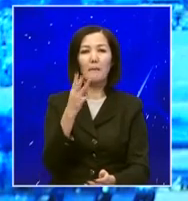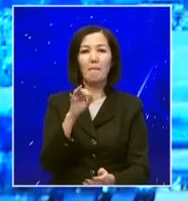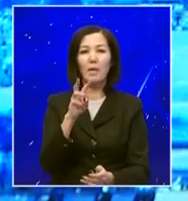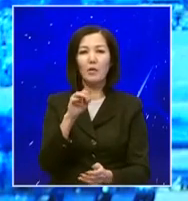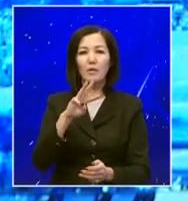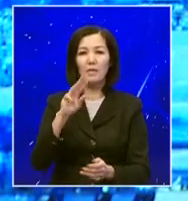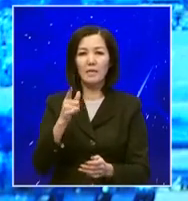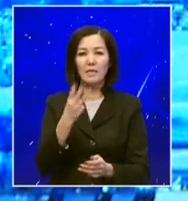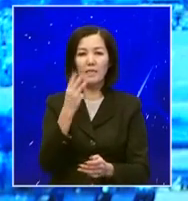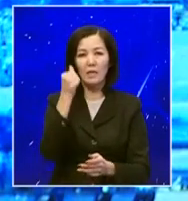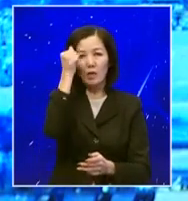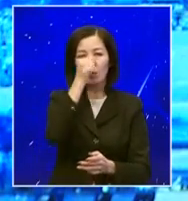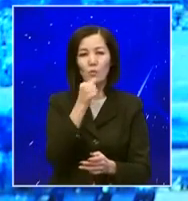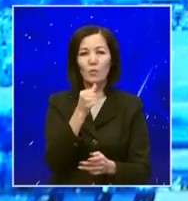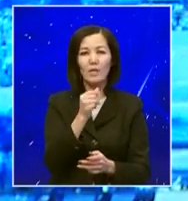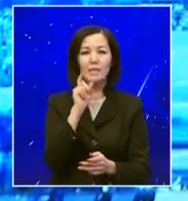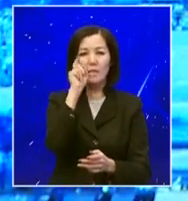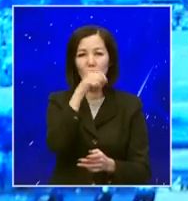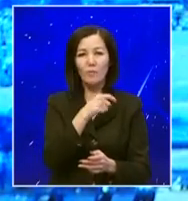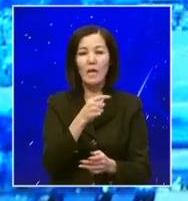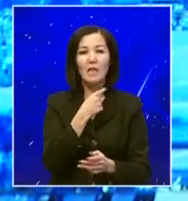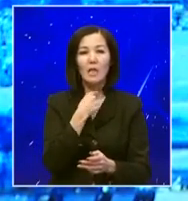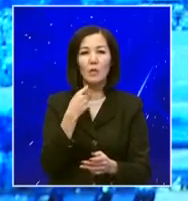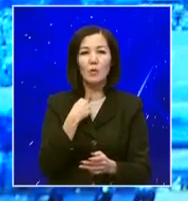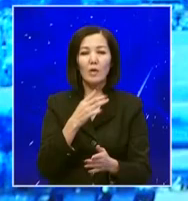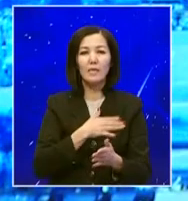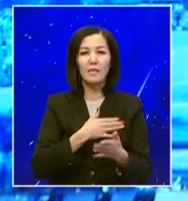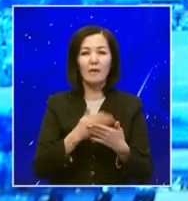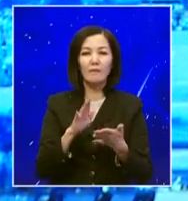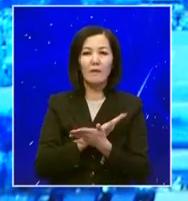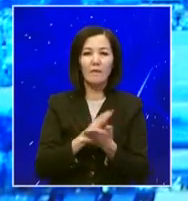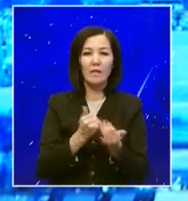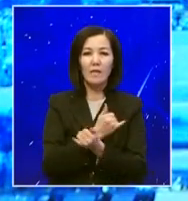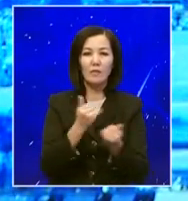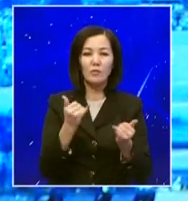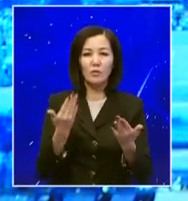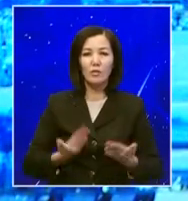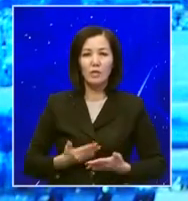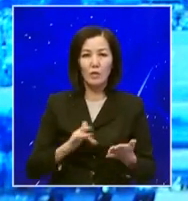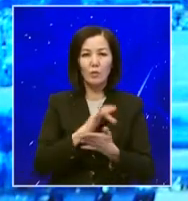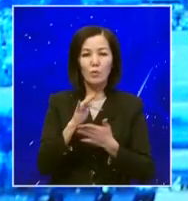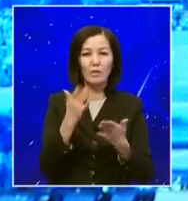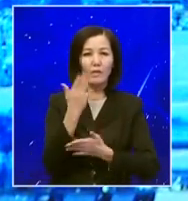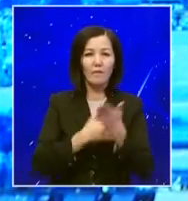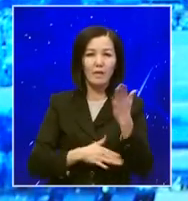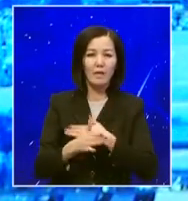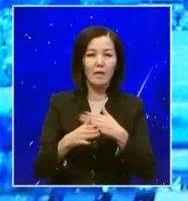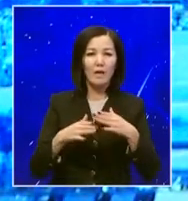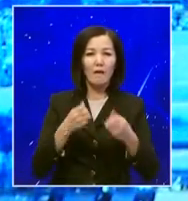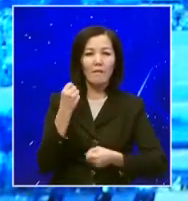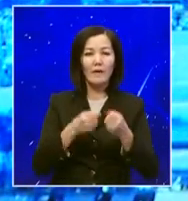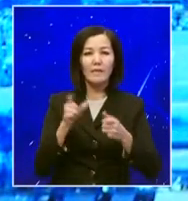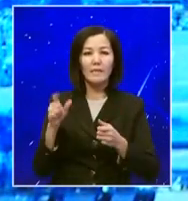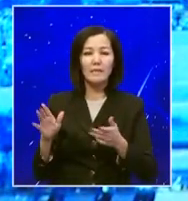3 миллиона тенге за 3 года сохранили талдыкурганские автоволонтеры для жителей города с инвалидностью. Водители